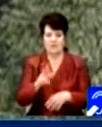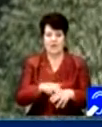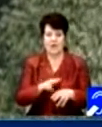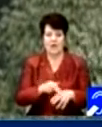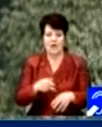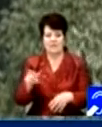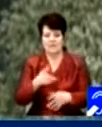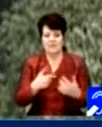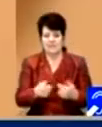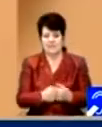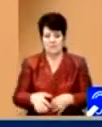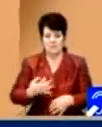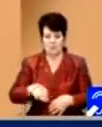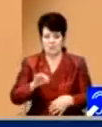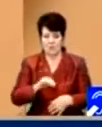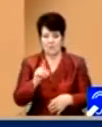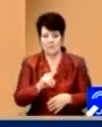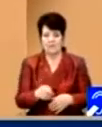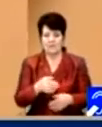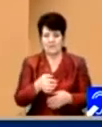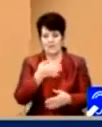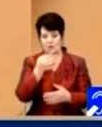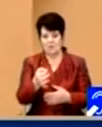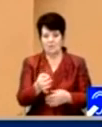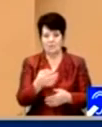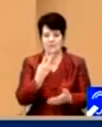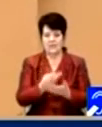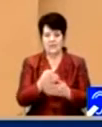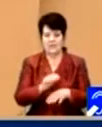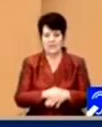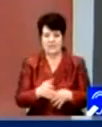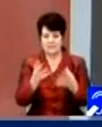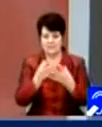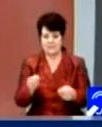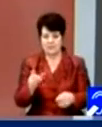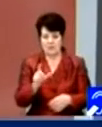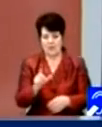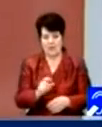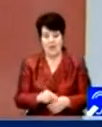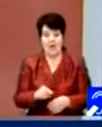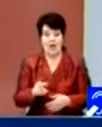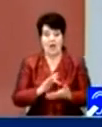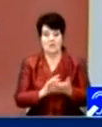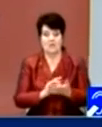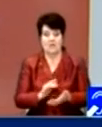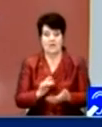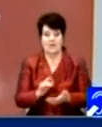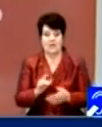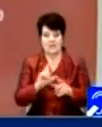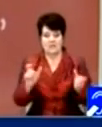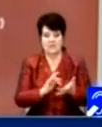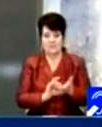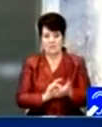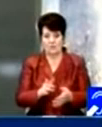apropierea obiectivului turistic pentru a oferi date suplimentare cu privire la persoana dispărută. Agenția de turism care a organizat excursia în Istanbul